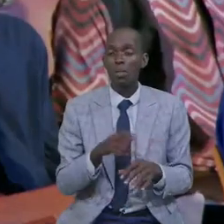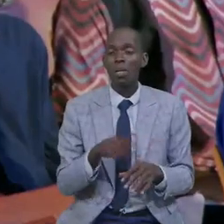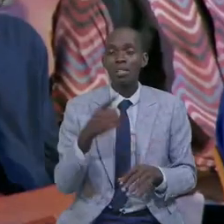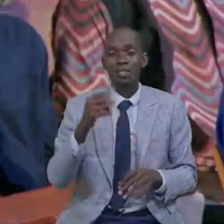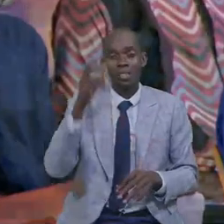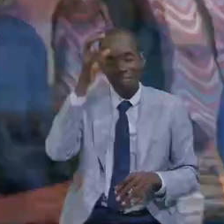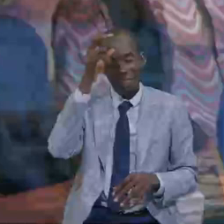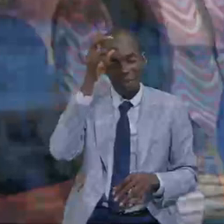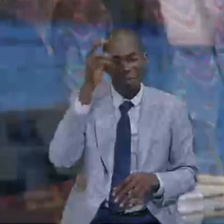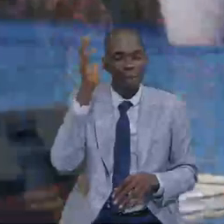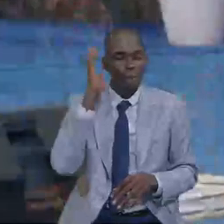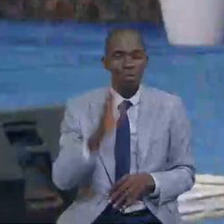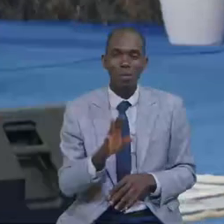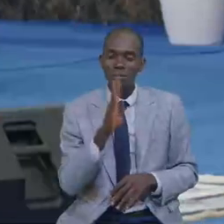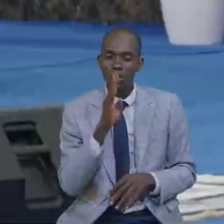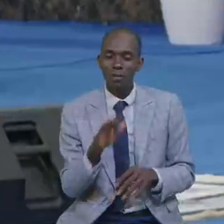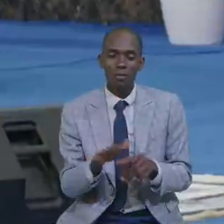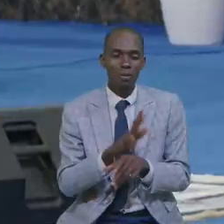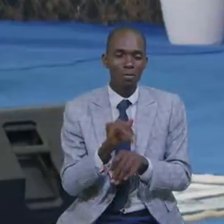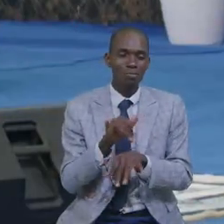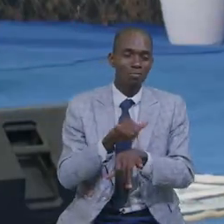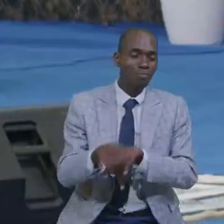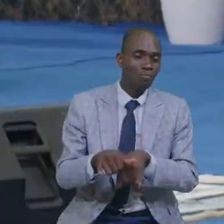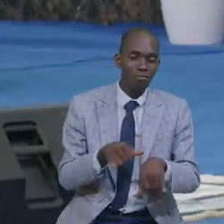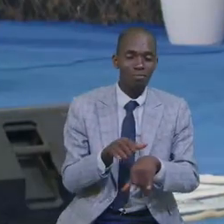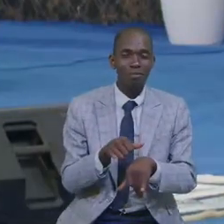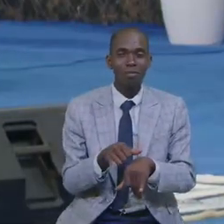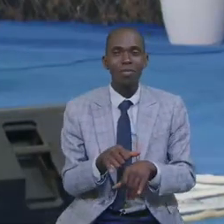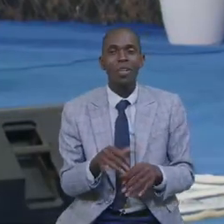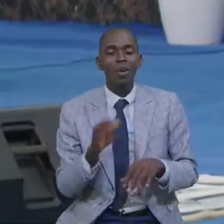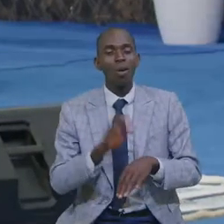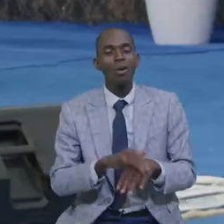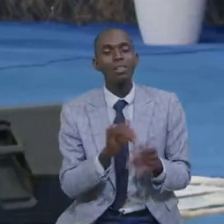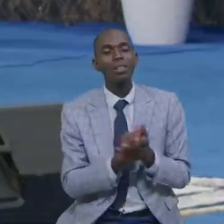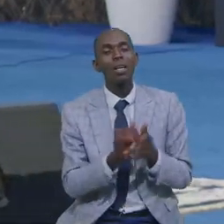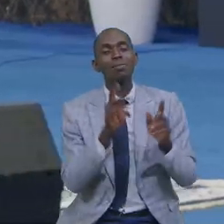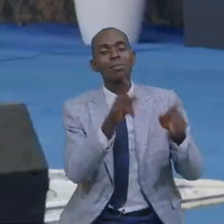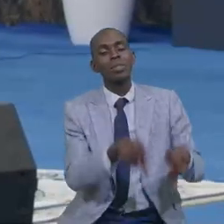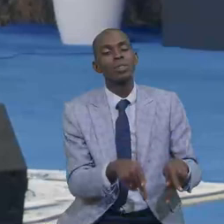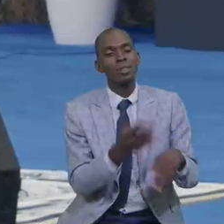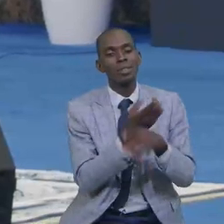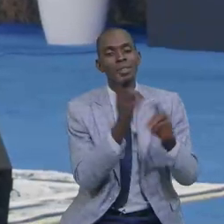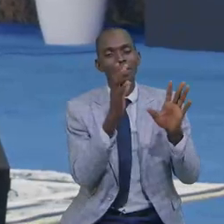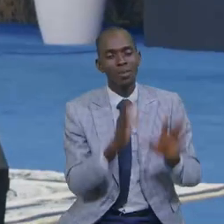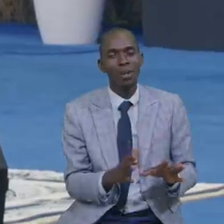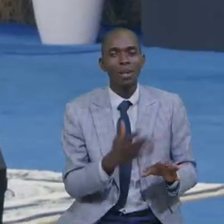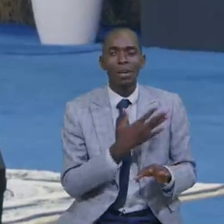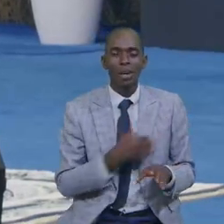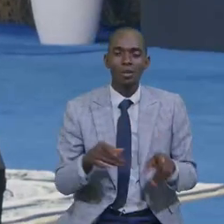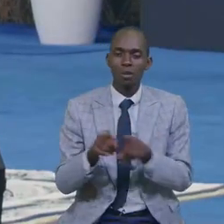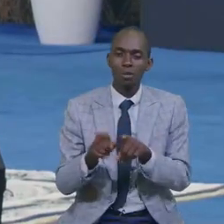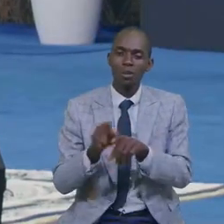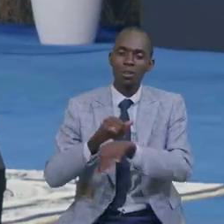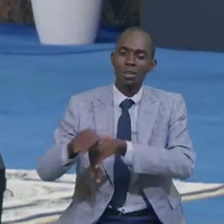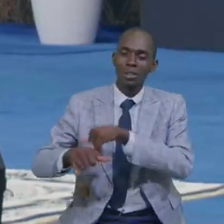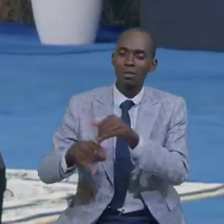le démon joue à des jeux de ce personne là qui fait